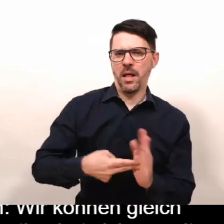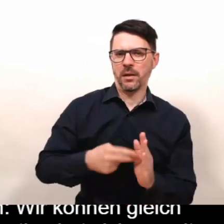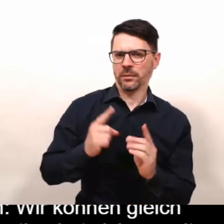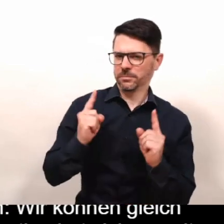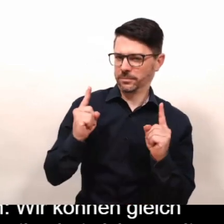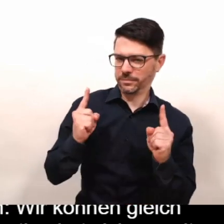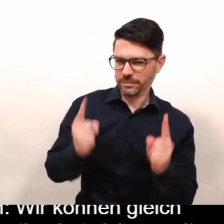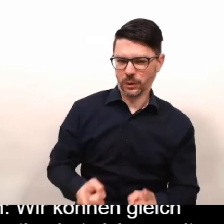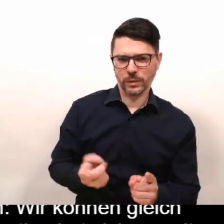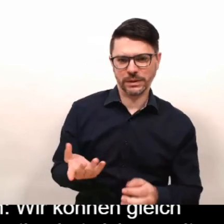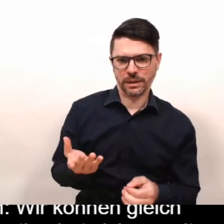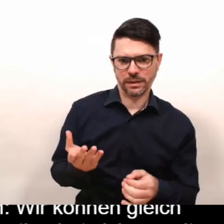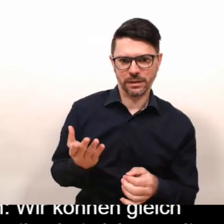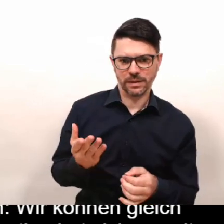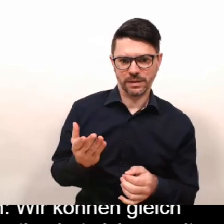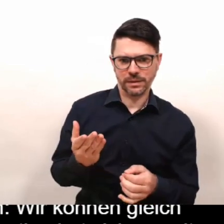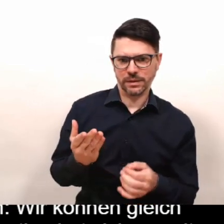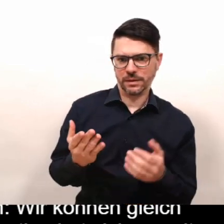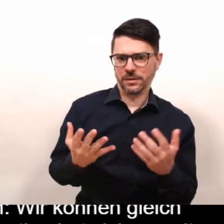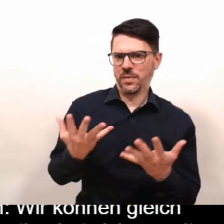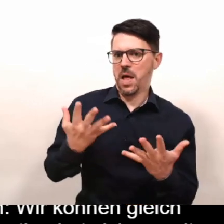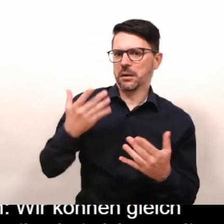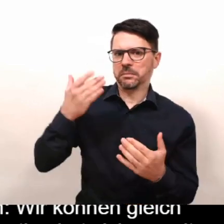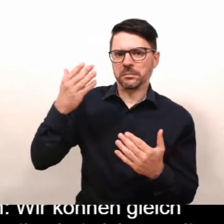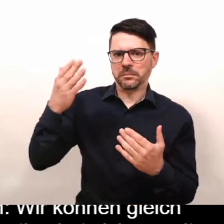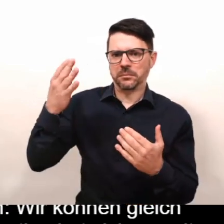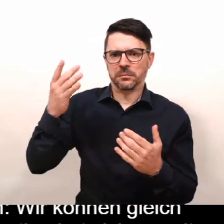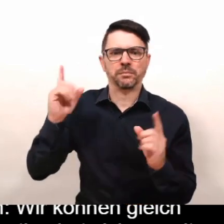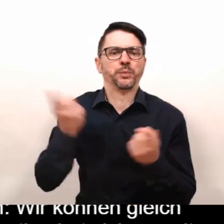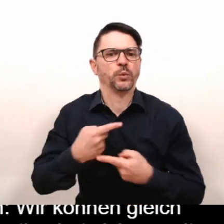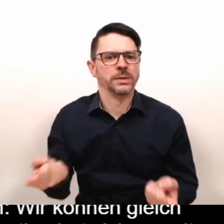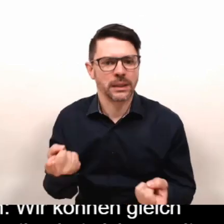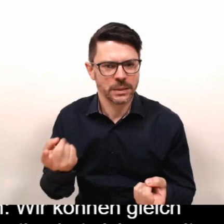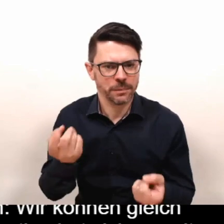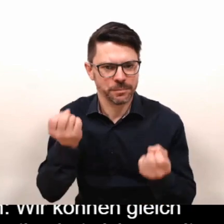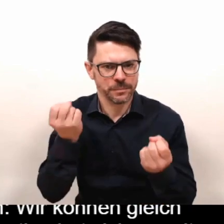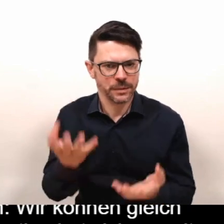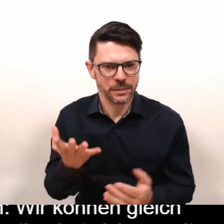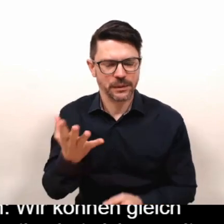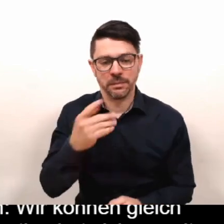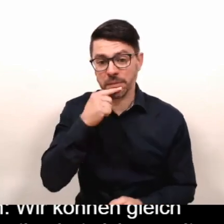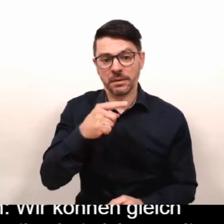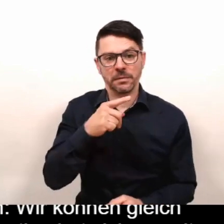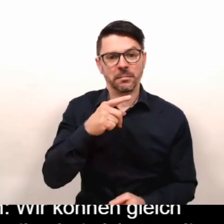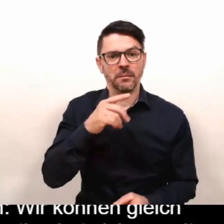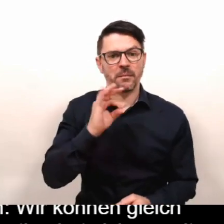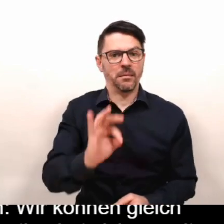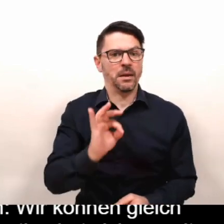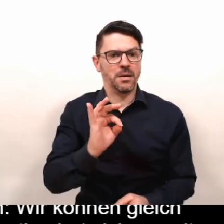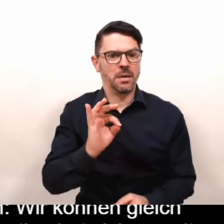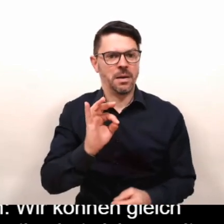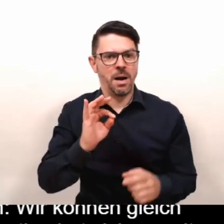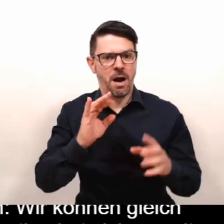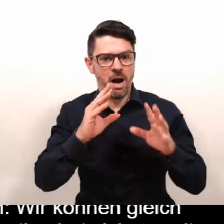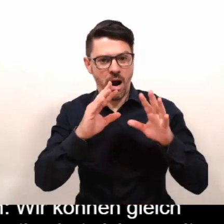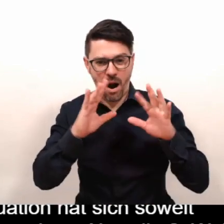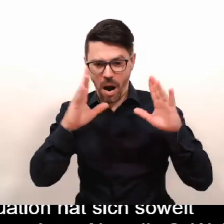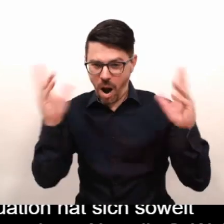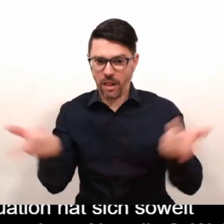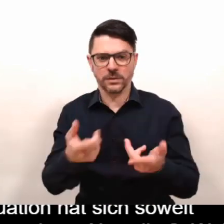nicht auf Dauer entziehen können. Ich war gestern auch bei BMW in Dingolfing, also auch die Autoindustrie beginnt hochzufahren.